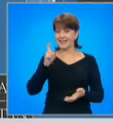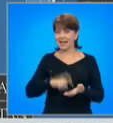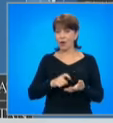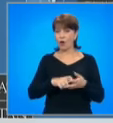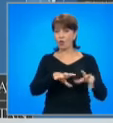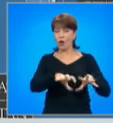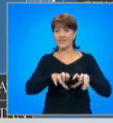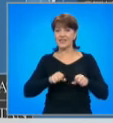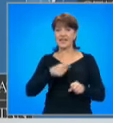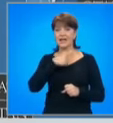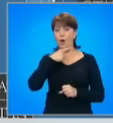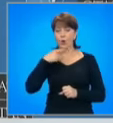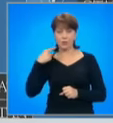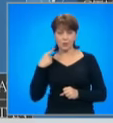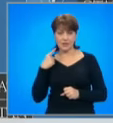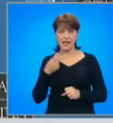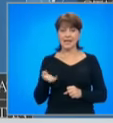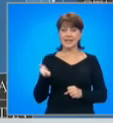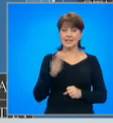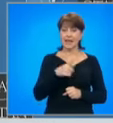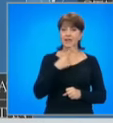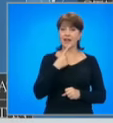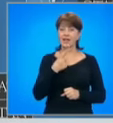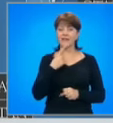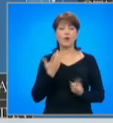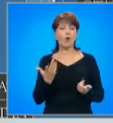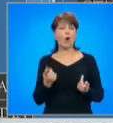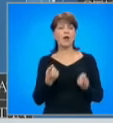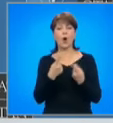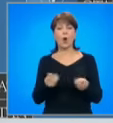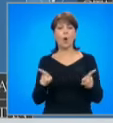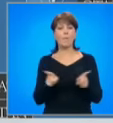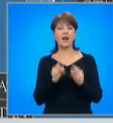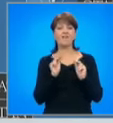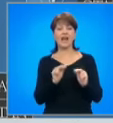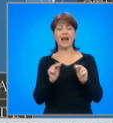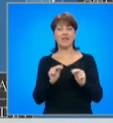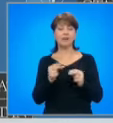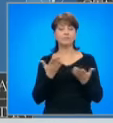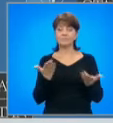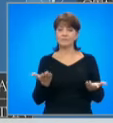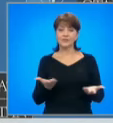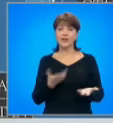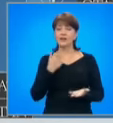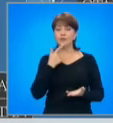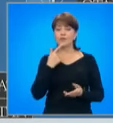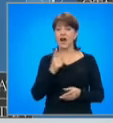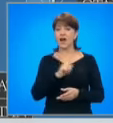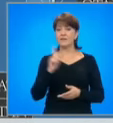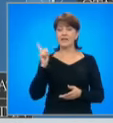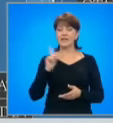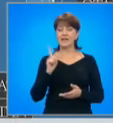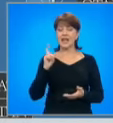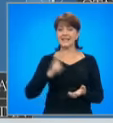под дулото на оръжия. Псевдореферендумите бяха дирижирани от Москва и наложени на Украина в разрез с международното право.